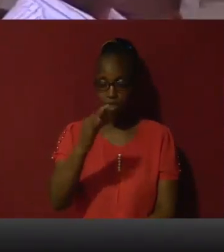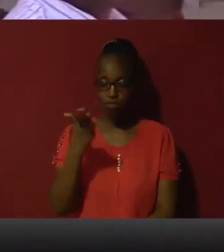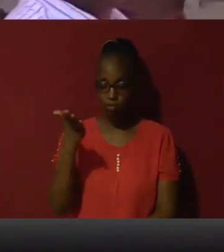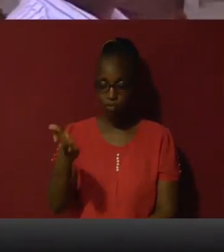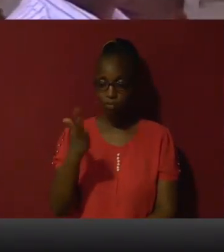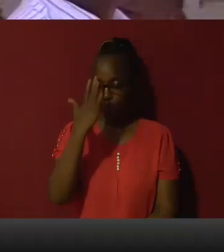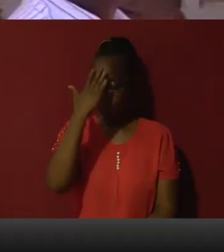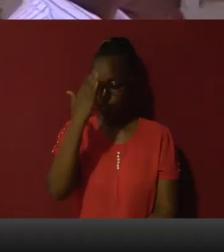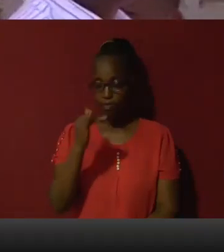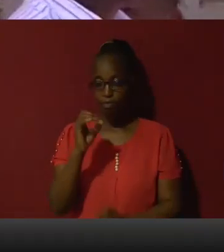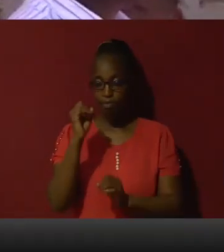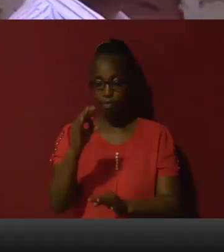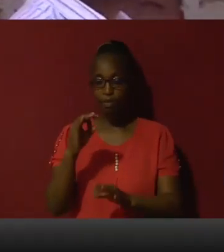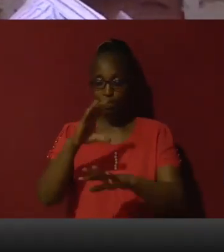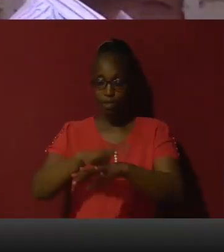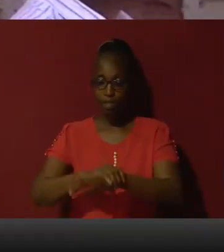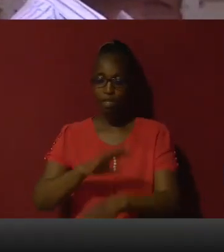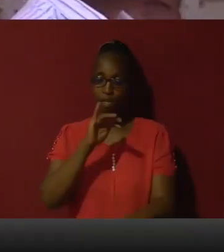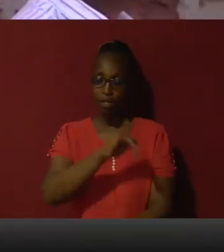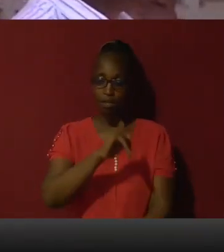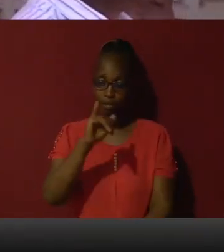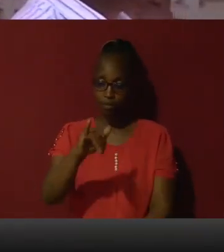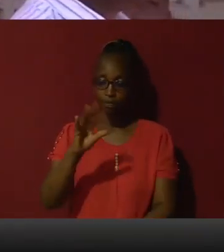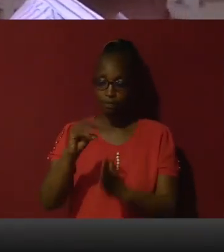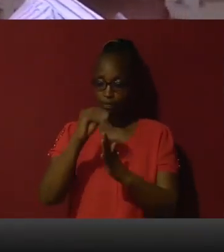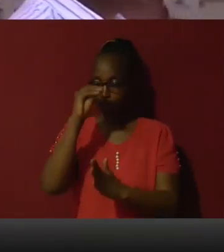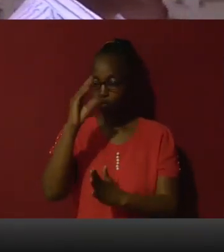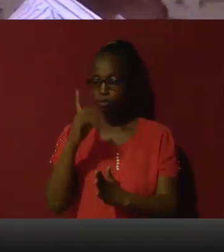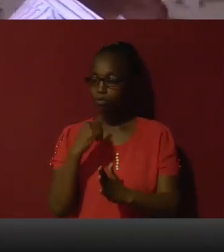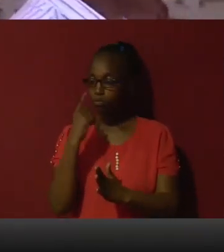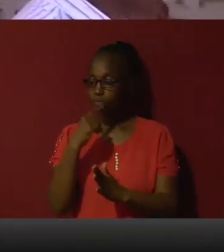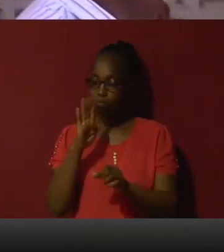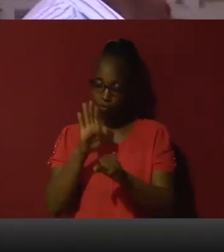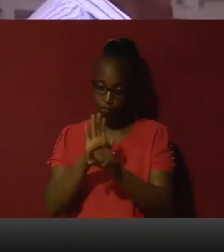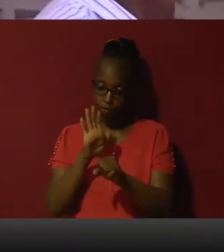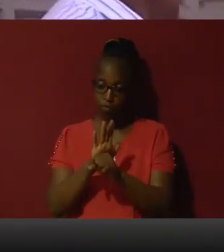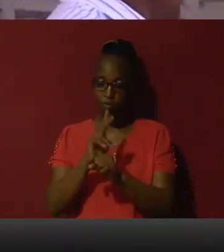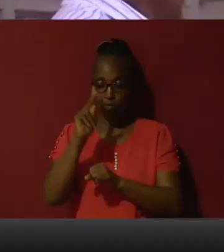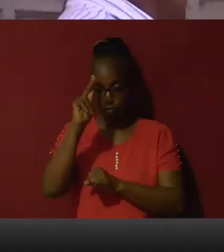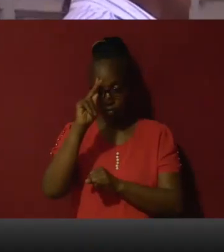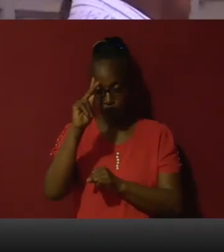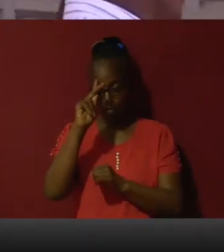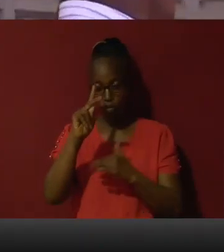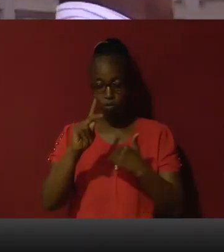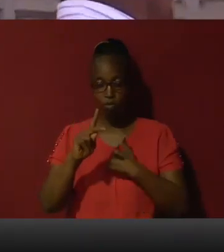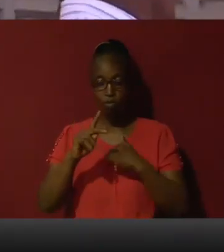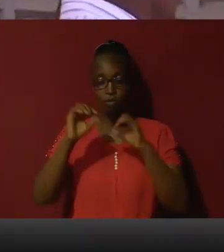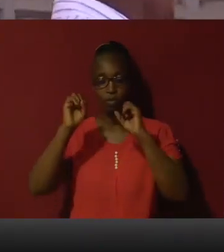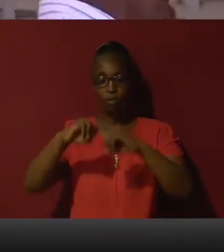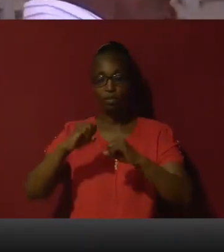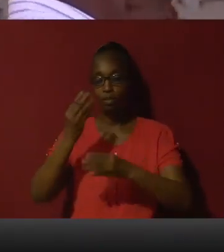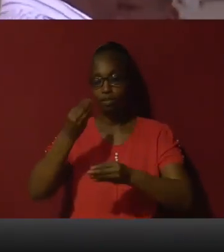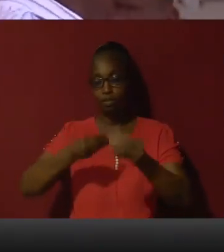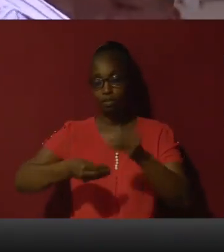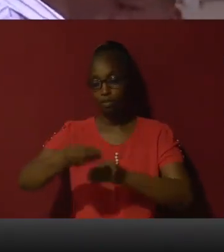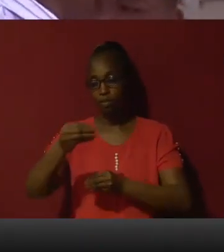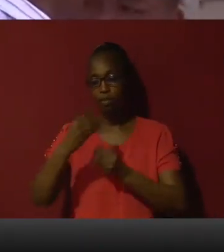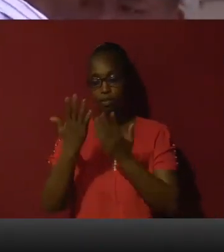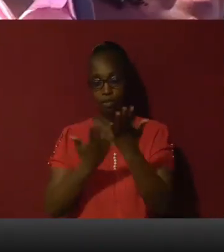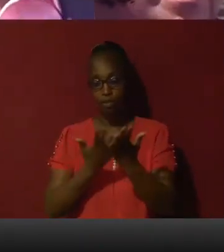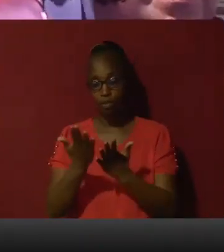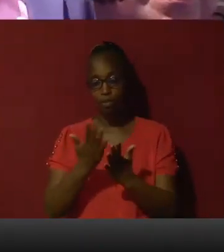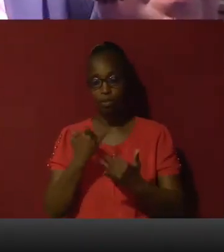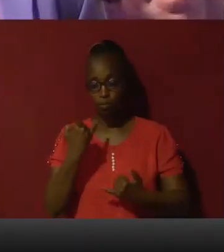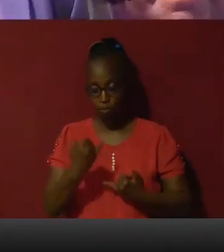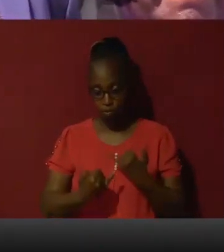tutakuwa. Sababu tukipata wale watu wanafunzi wakiwa na ujuzi mzuri tutakuwa na uwezo wa kuuza